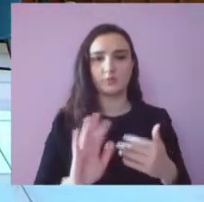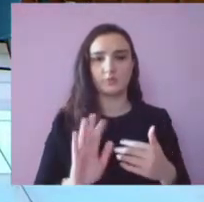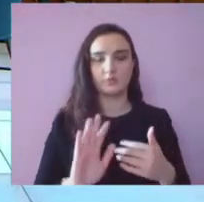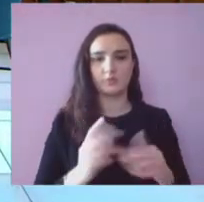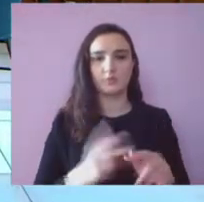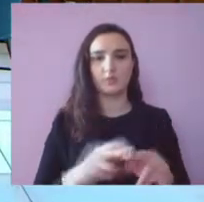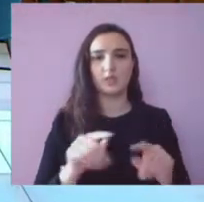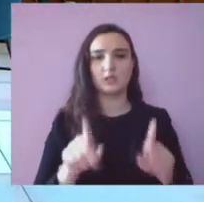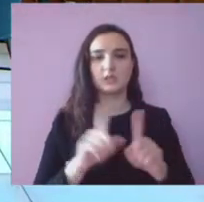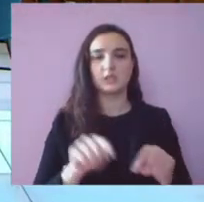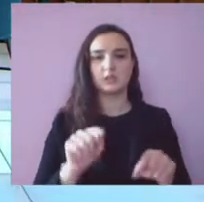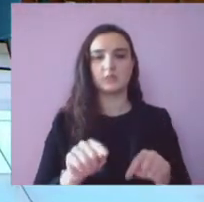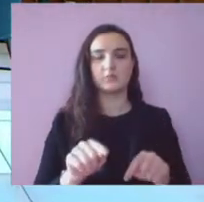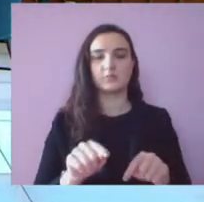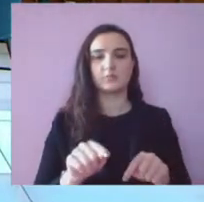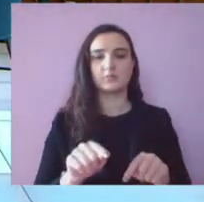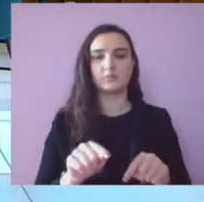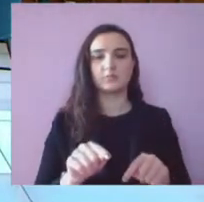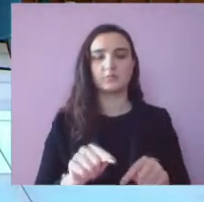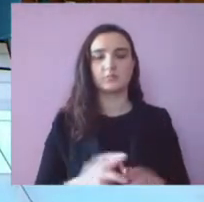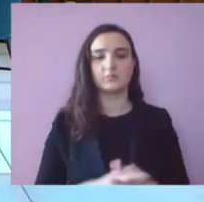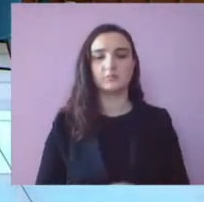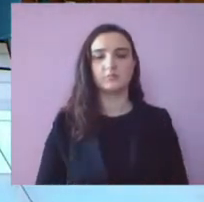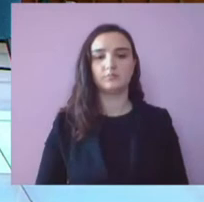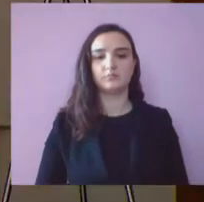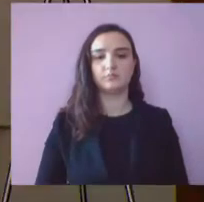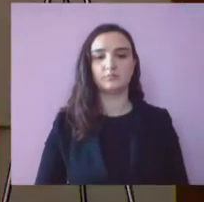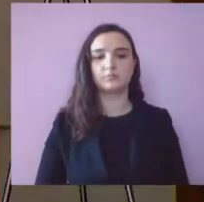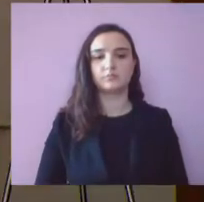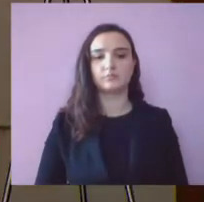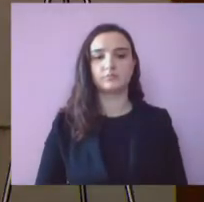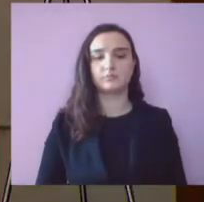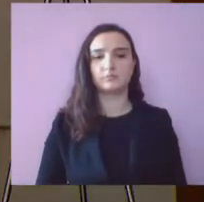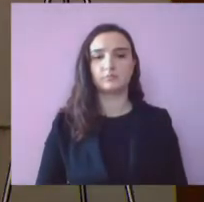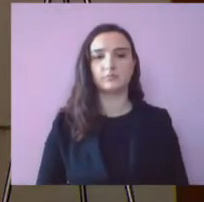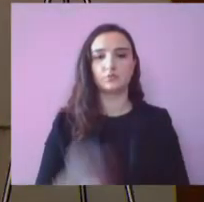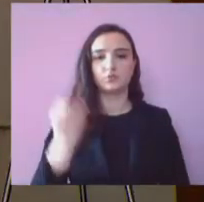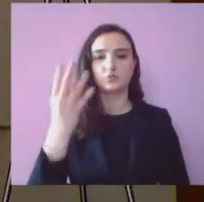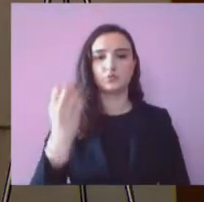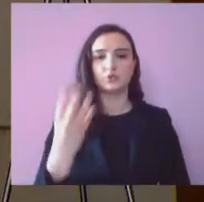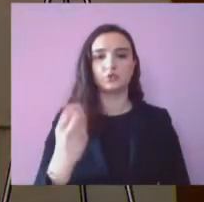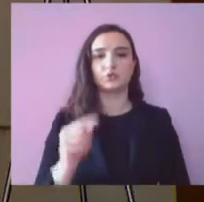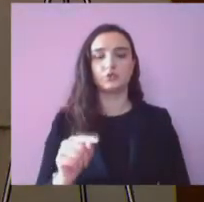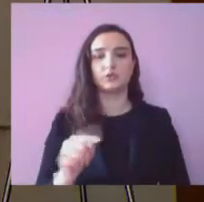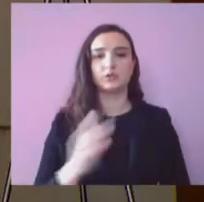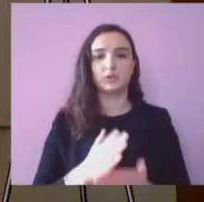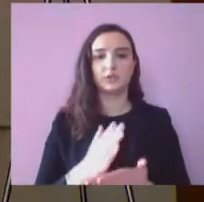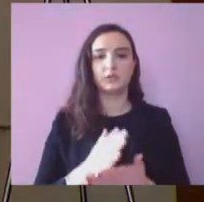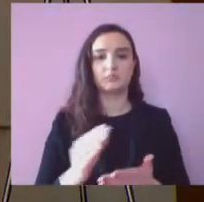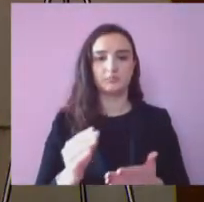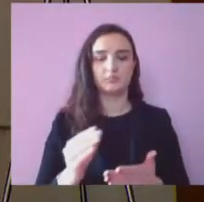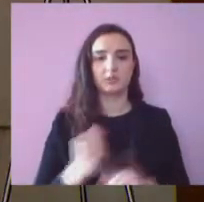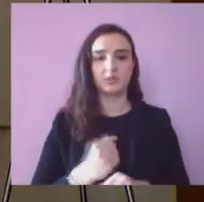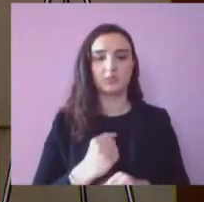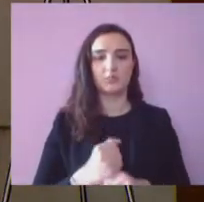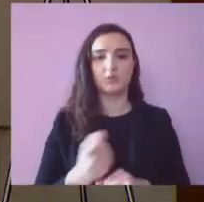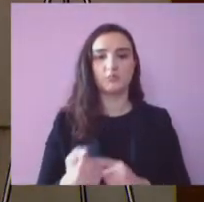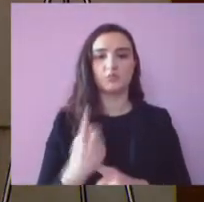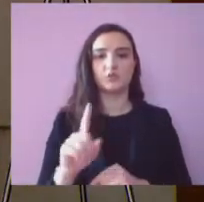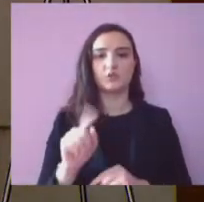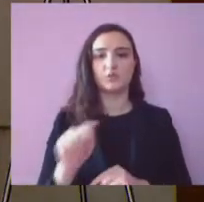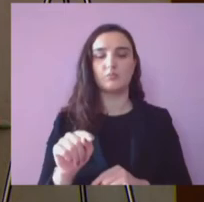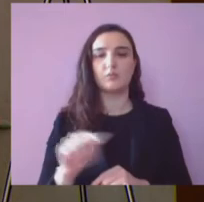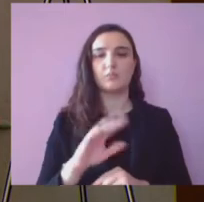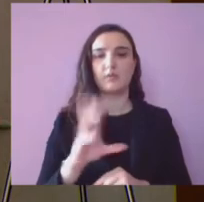ასეთი კონცეფცია აქვს ჩვენს გადაცემას, შუქნიშნის პრინციპით არის აგებული. აღმოჩნდა, რომ აი ამ